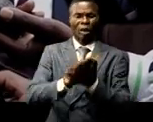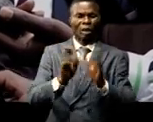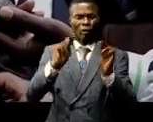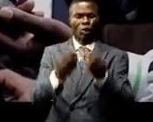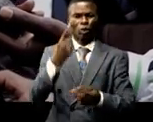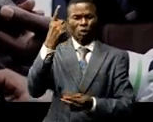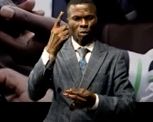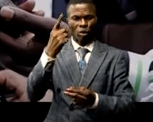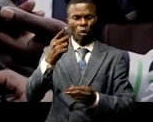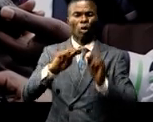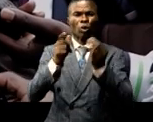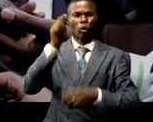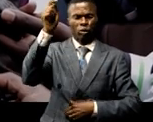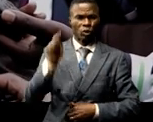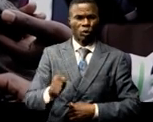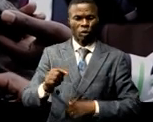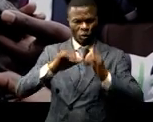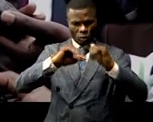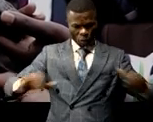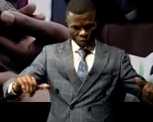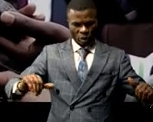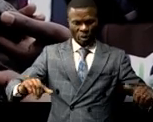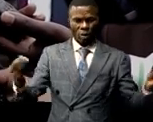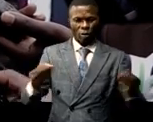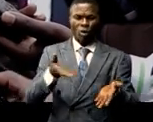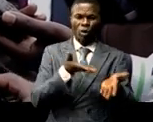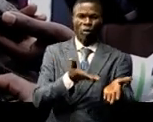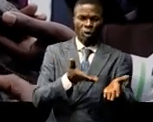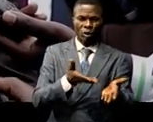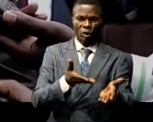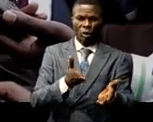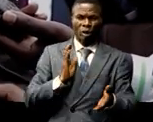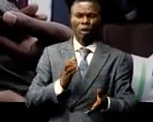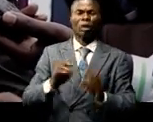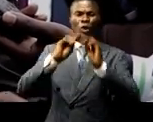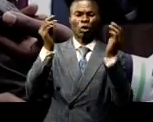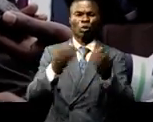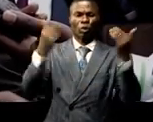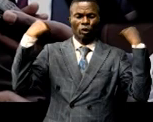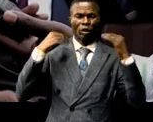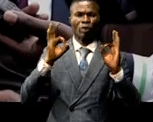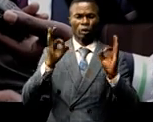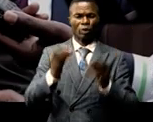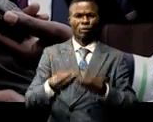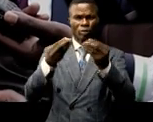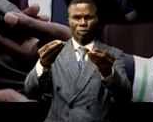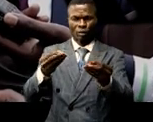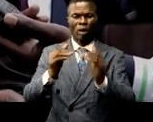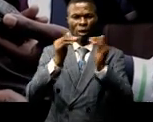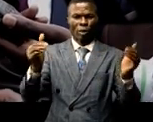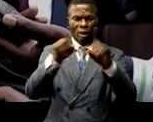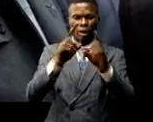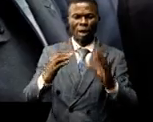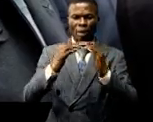groupes armés afin de permettre à l'armée, à l'équipe dirigeante, de leur offrir une paix et une paix